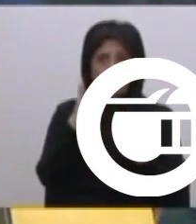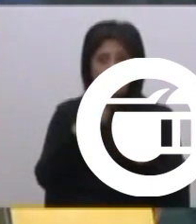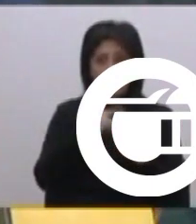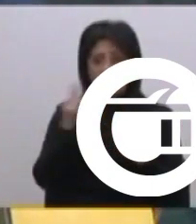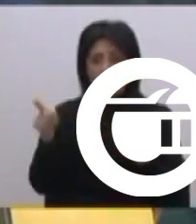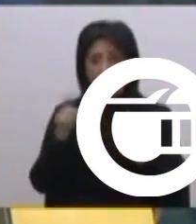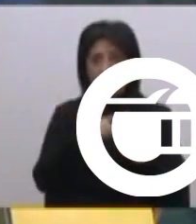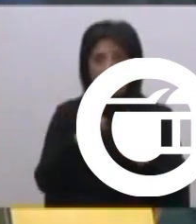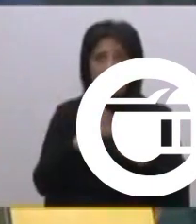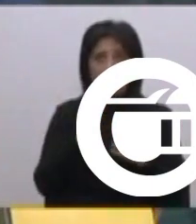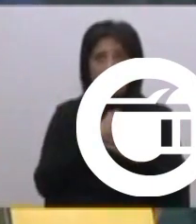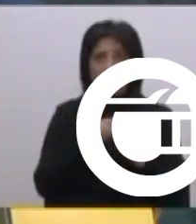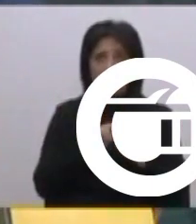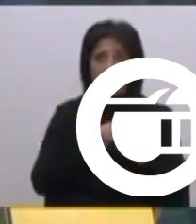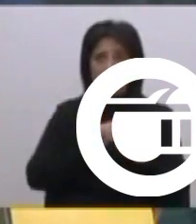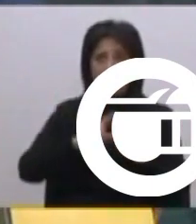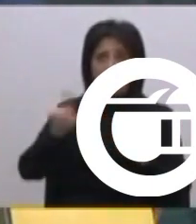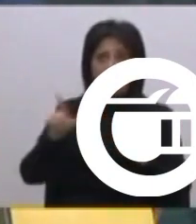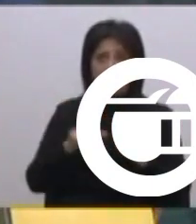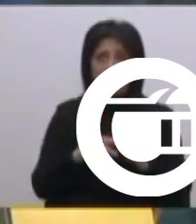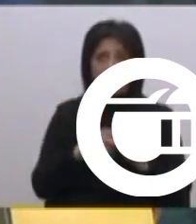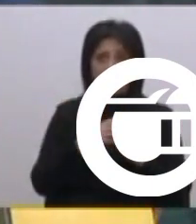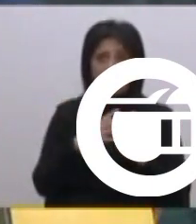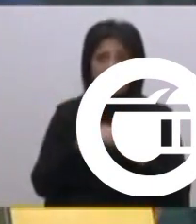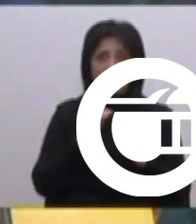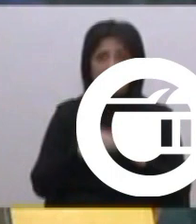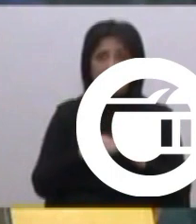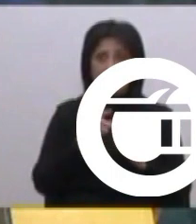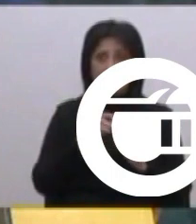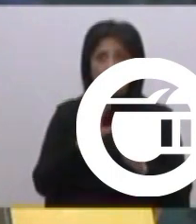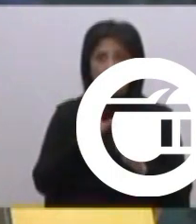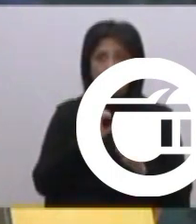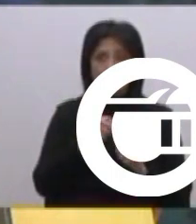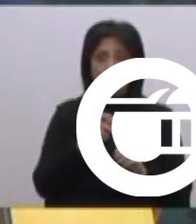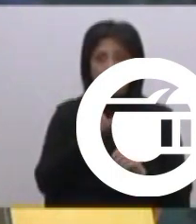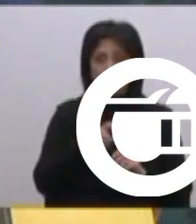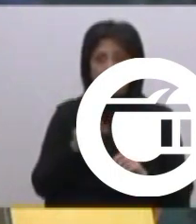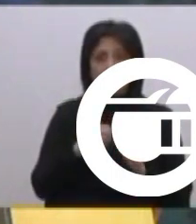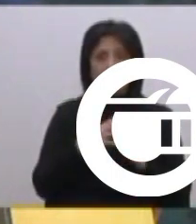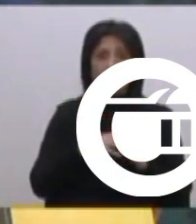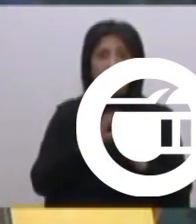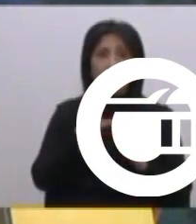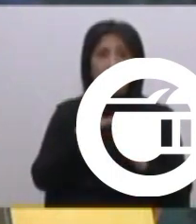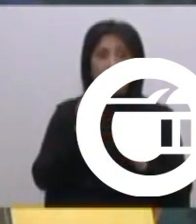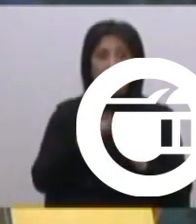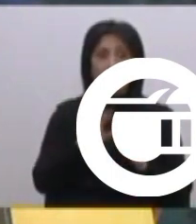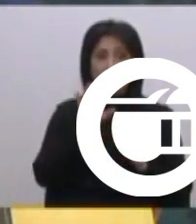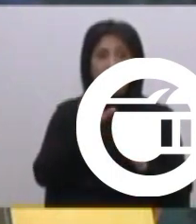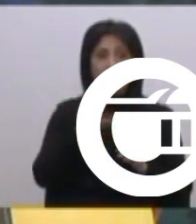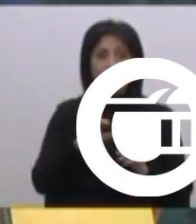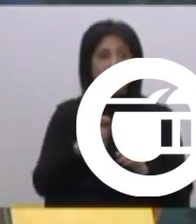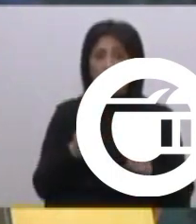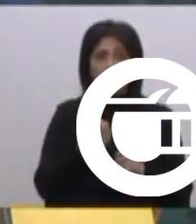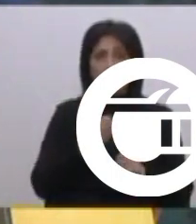2014-2023 წლები, გვაქვს ზრდა 19,500 ადამიანით. Რაც ცუდია, ანუ კარგი კი არ არის 19,500 ადამიანის ზრდა, მაგრამ